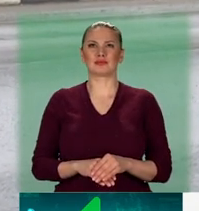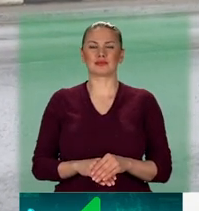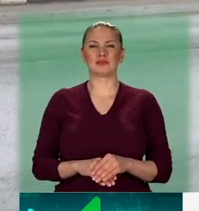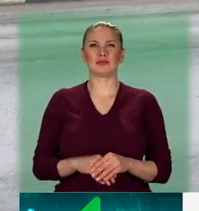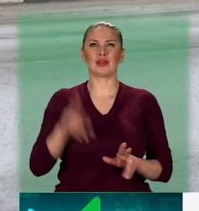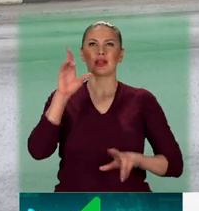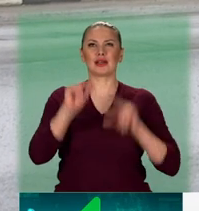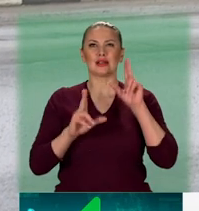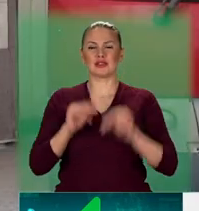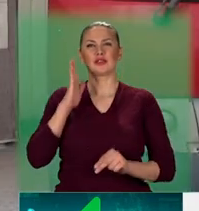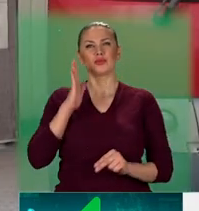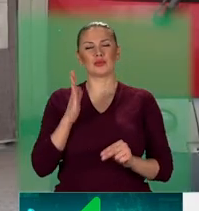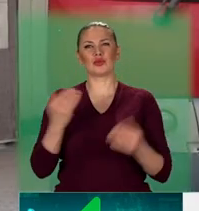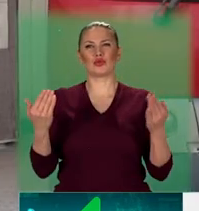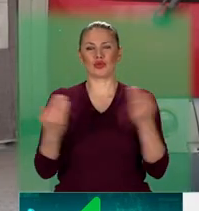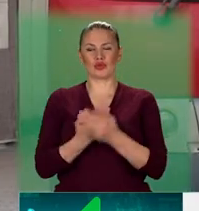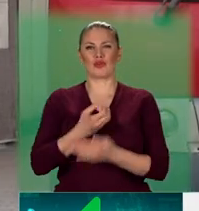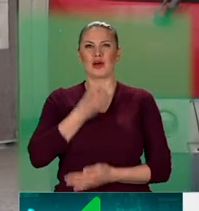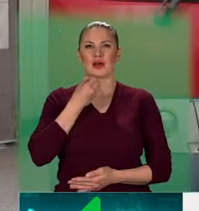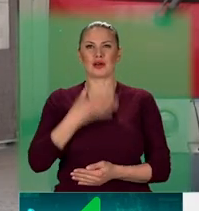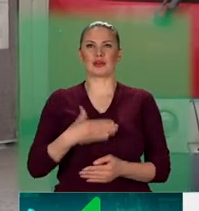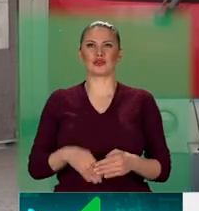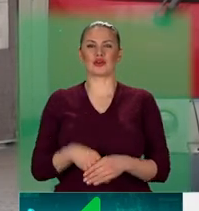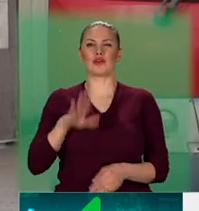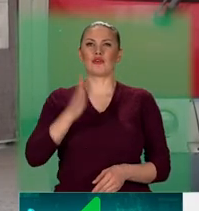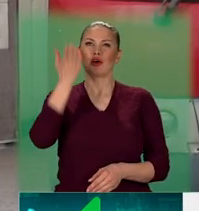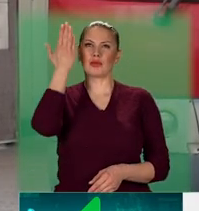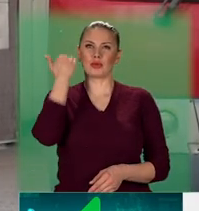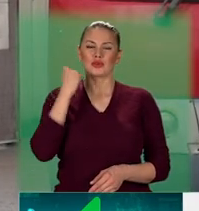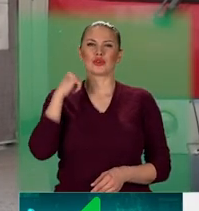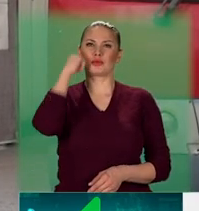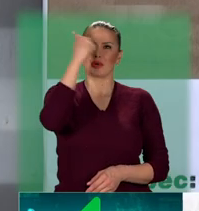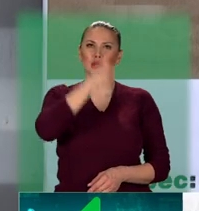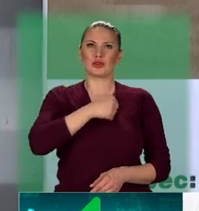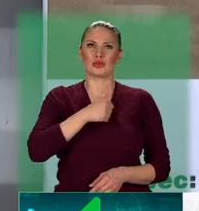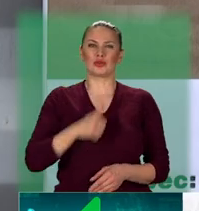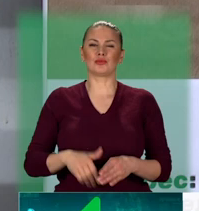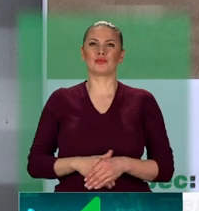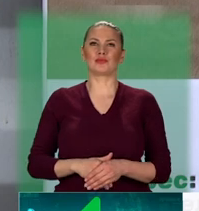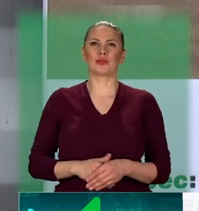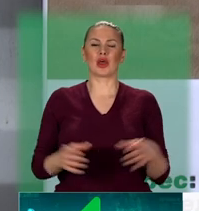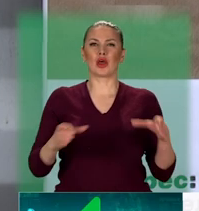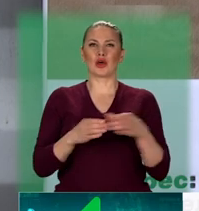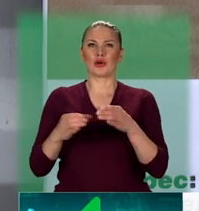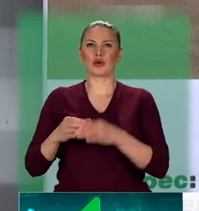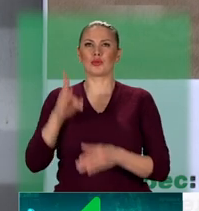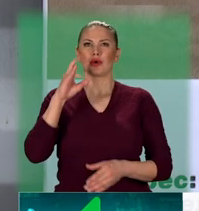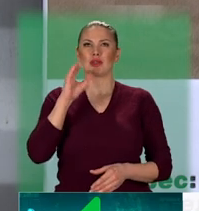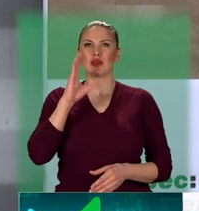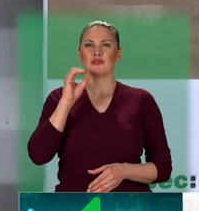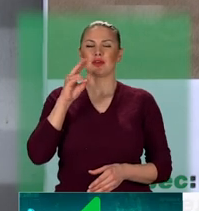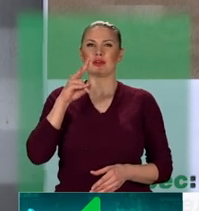Будет хорошее, надеемся. В прошлом году в рамках инициативного бюджетирования группа невельчан внесла на обсуждение проект